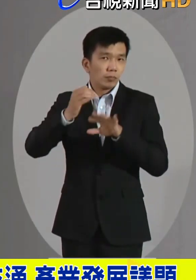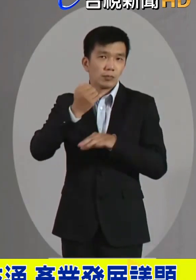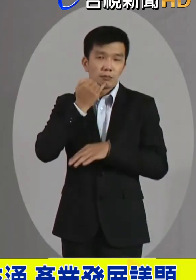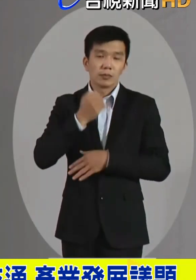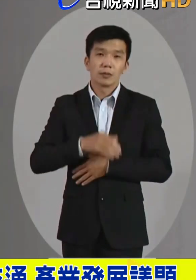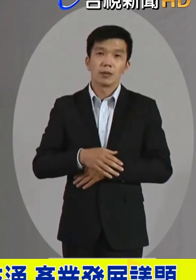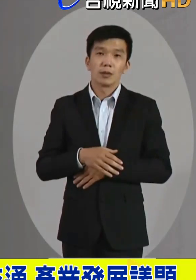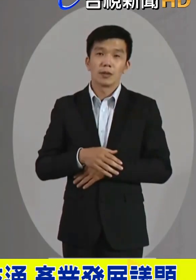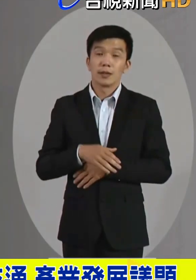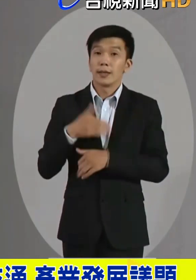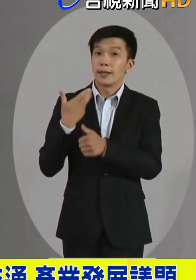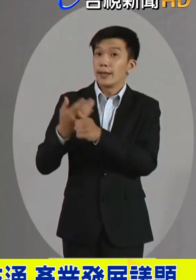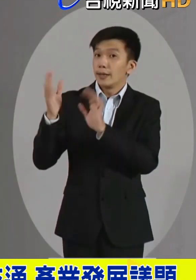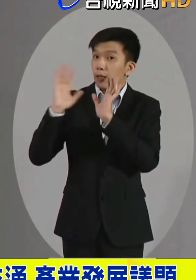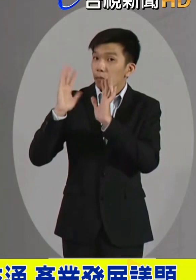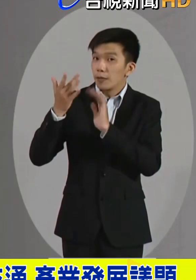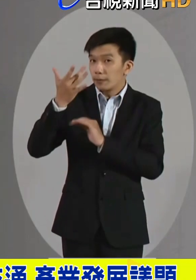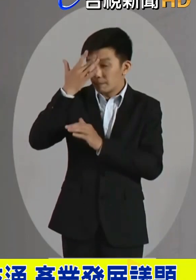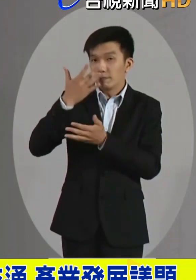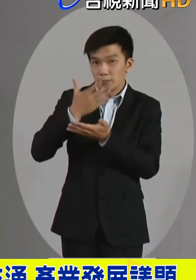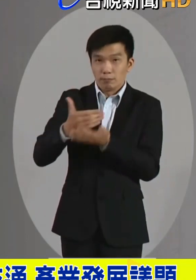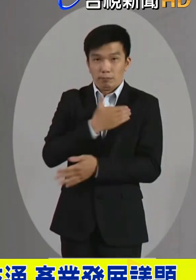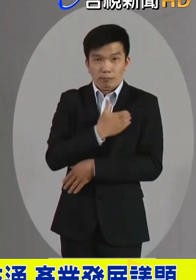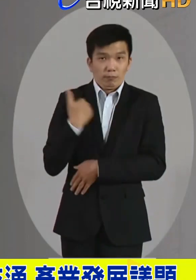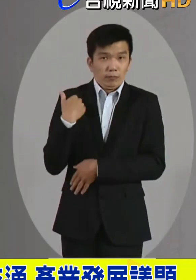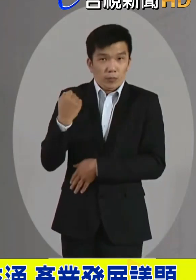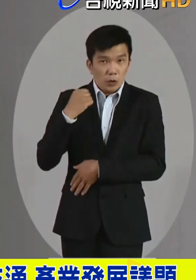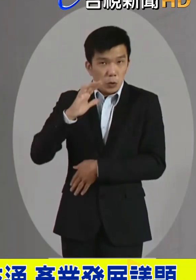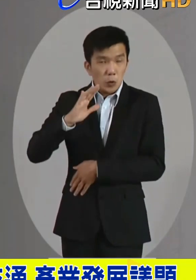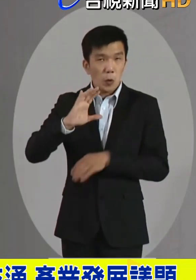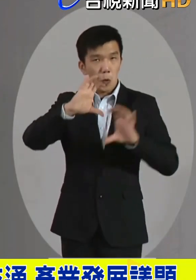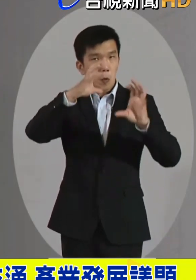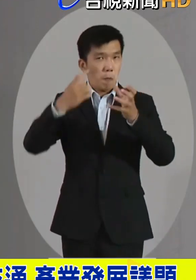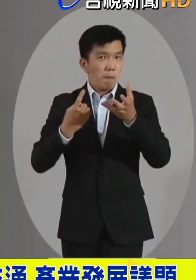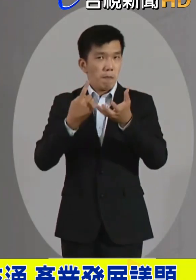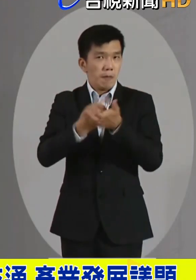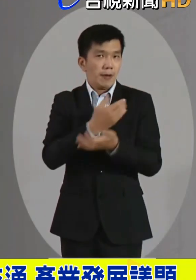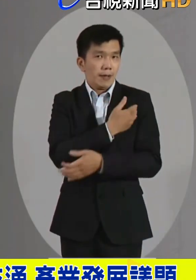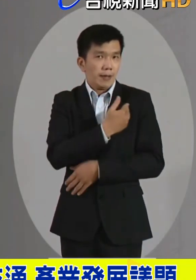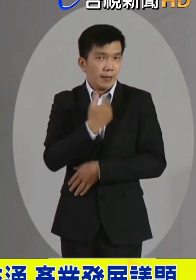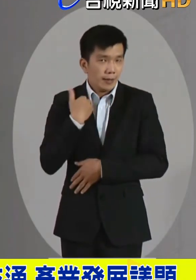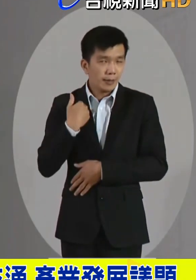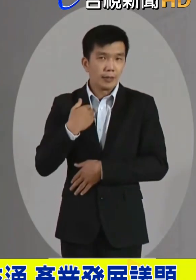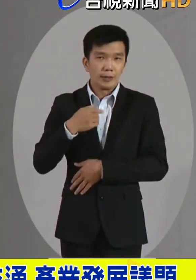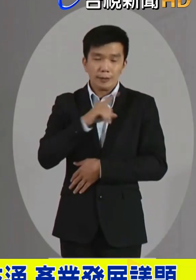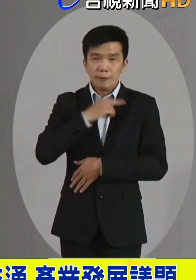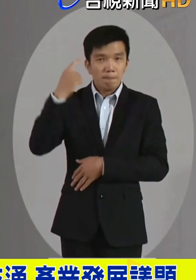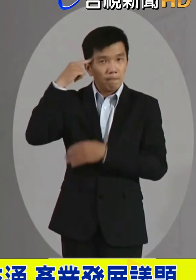有解决问题的能力，飞向世界的能力，找寻工